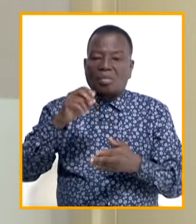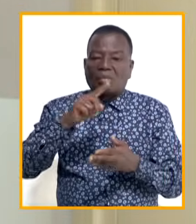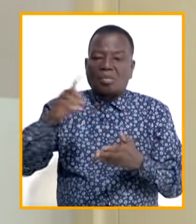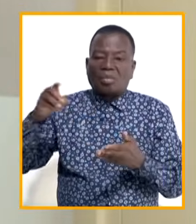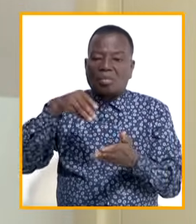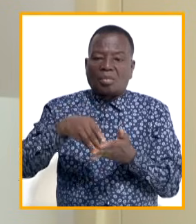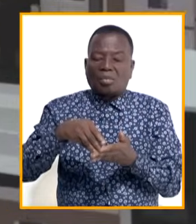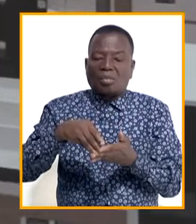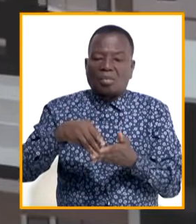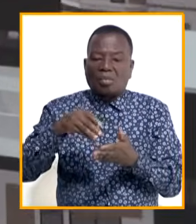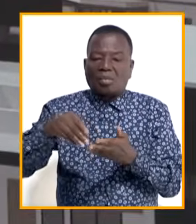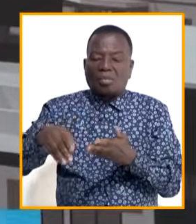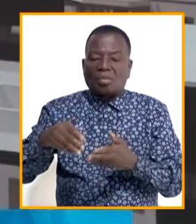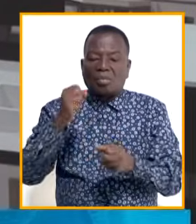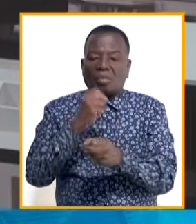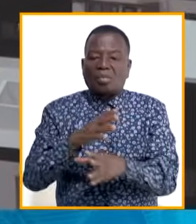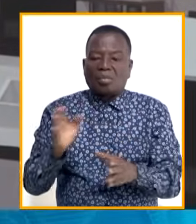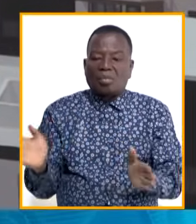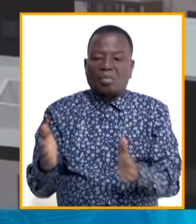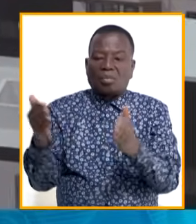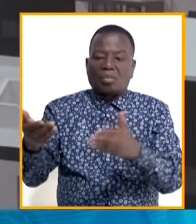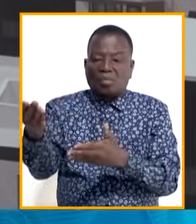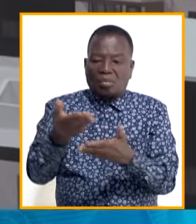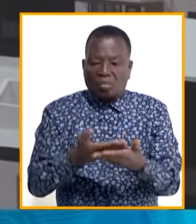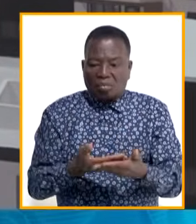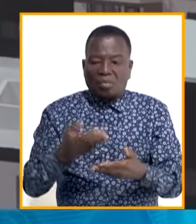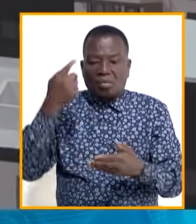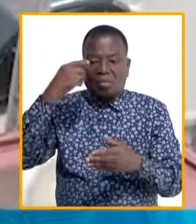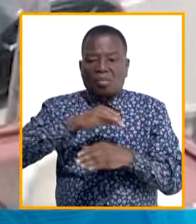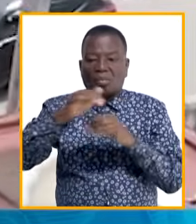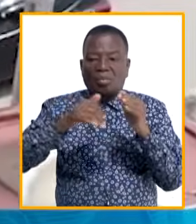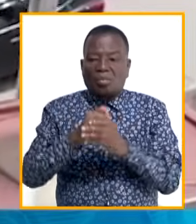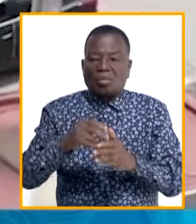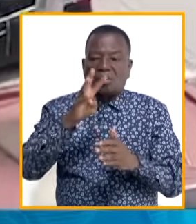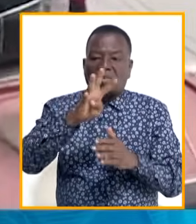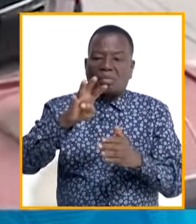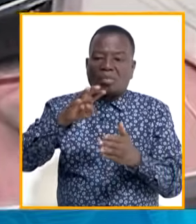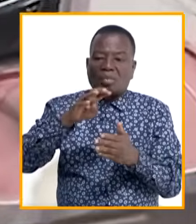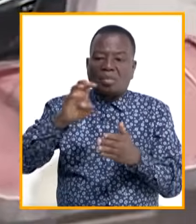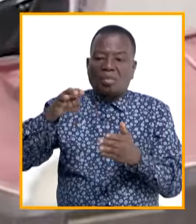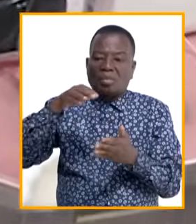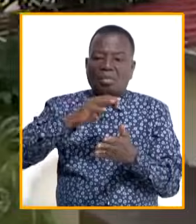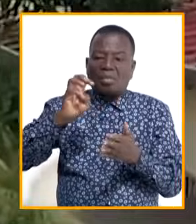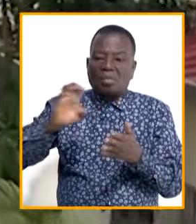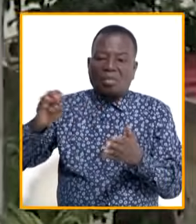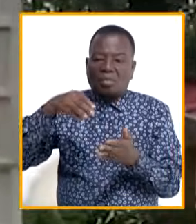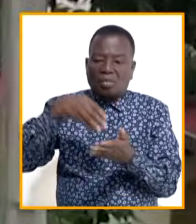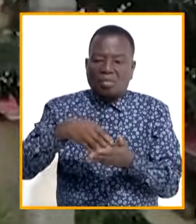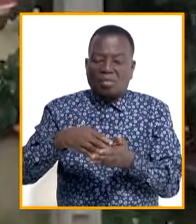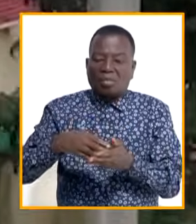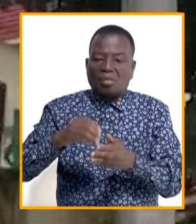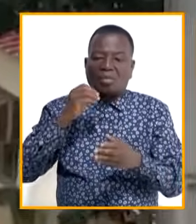mobilisés. D'autres intentions d'investissement privé sont annoncées pour un total de 400 000 bâtisses à livrer dans les prochaines